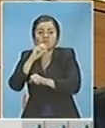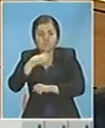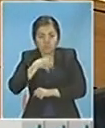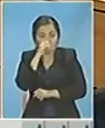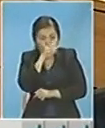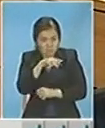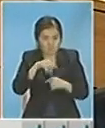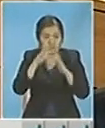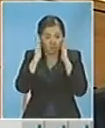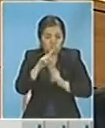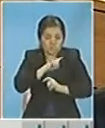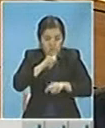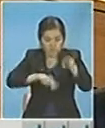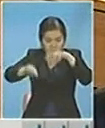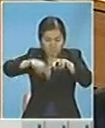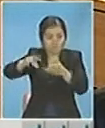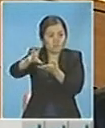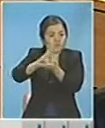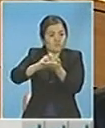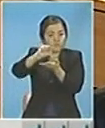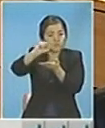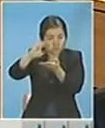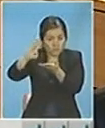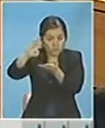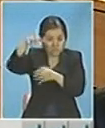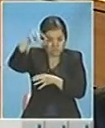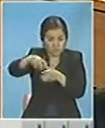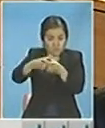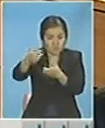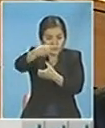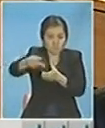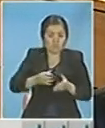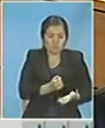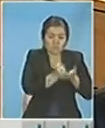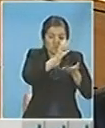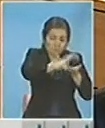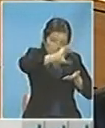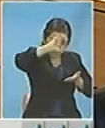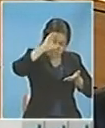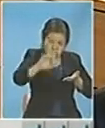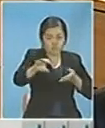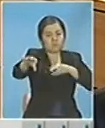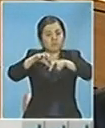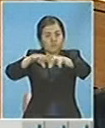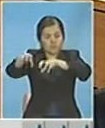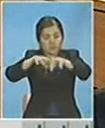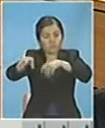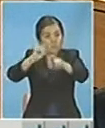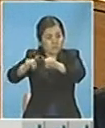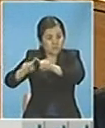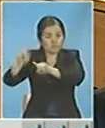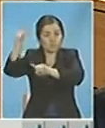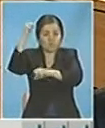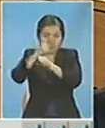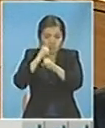องในการดูแลราชบัณฑิตโดยตรงนี่นะครับช่วยกรุณาจัดสรรงบประมาณจำนวนพอเพียงให้สำนักราชบัณฑิตเนี่ยสามารถที่จะทำง